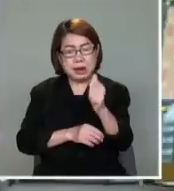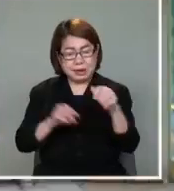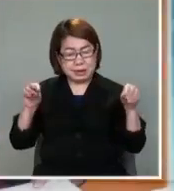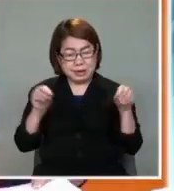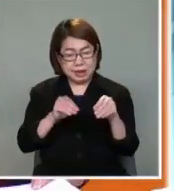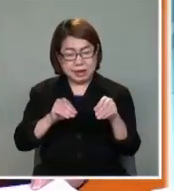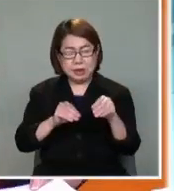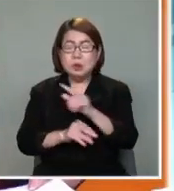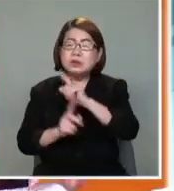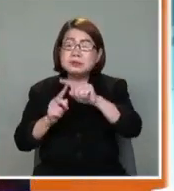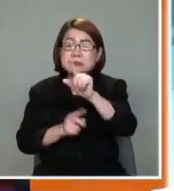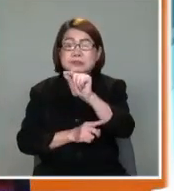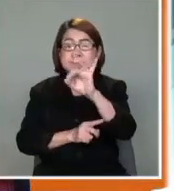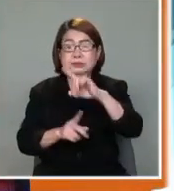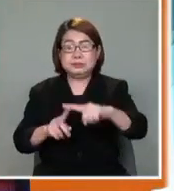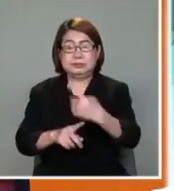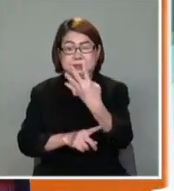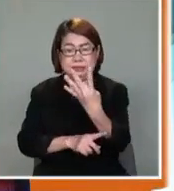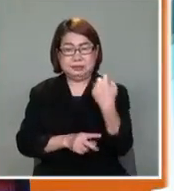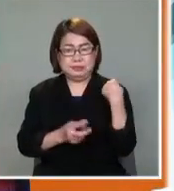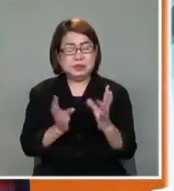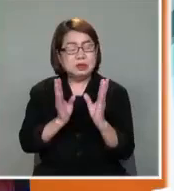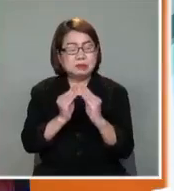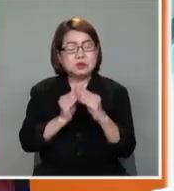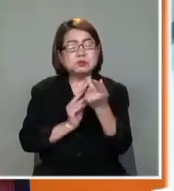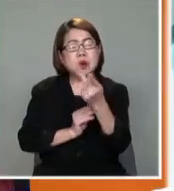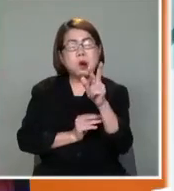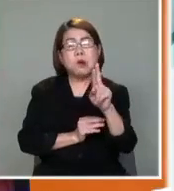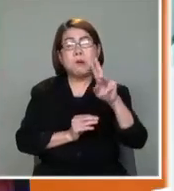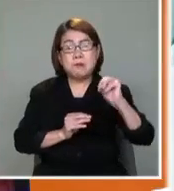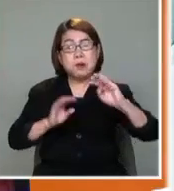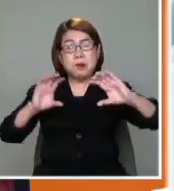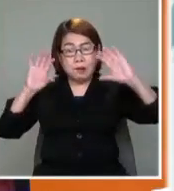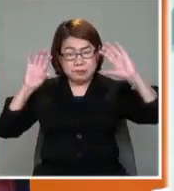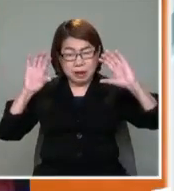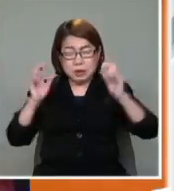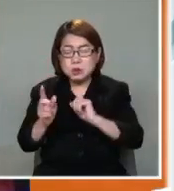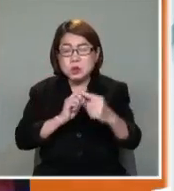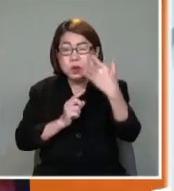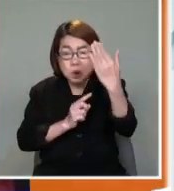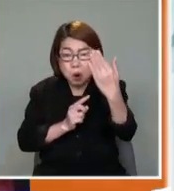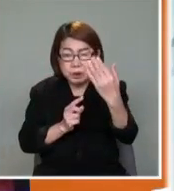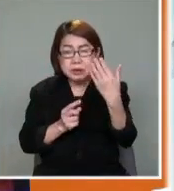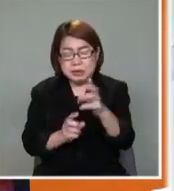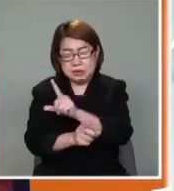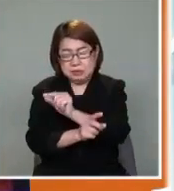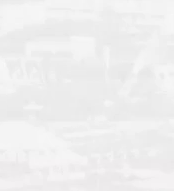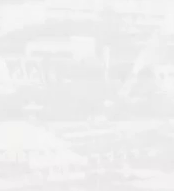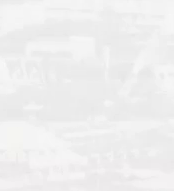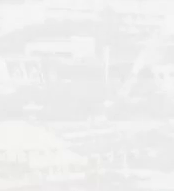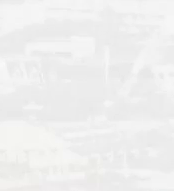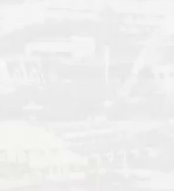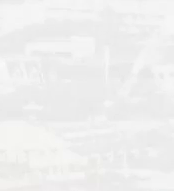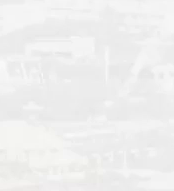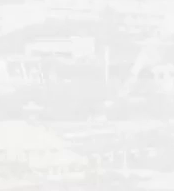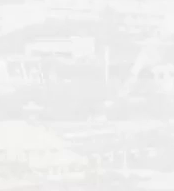ม28เมษายนนี้ก็น่าจะมีการพูดคุยรายละเอียดกันก่อนที่พ.ร.ก.ฉุกเฉินจะสิ้นอายุวันที่30เมษายนค่ะ